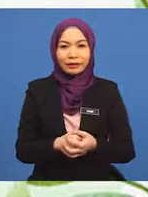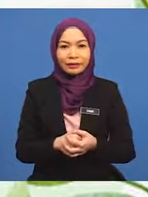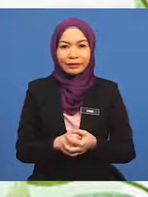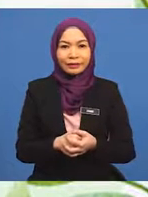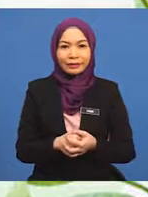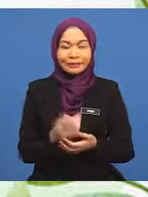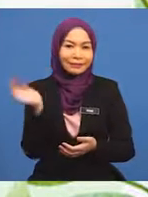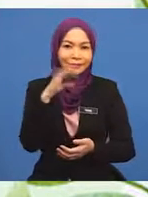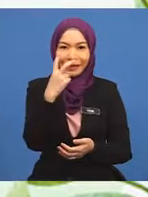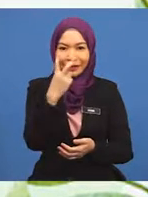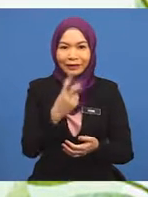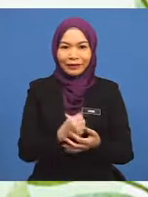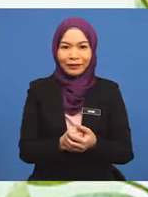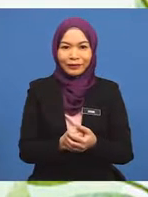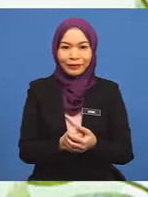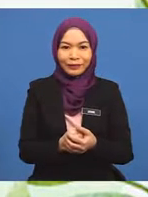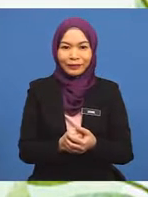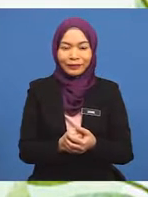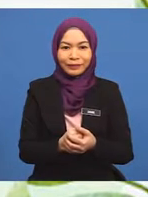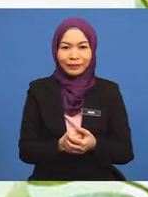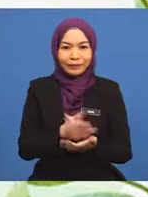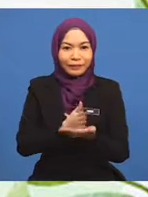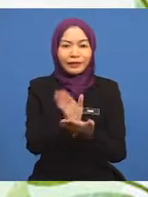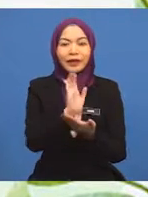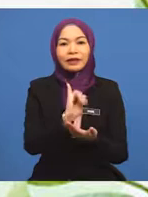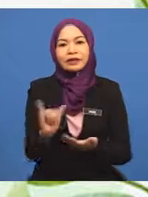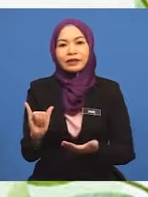Mari murid-murid lihat ya. Seterusnya,